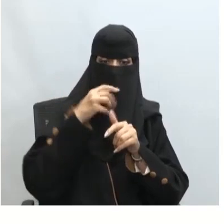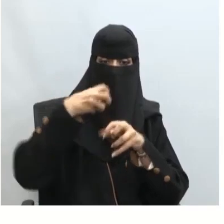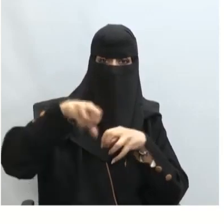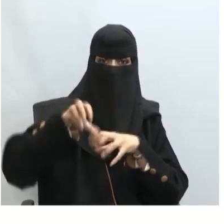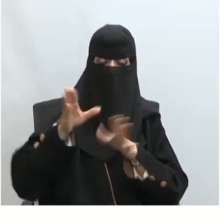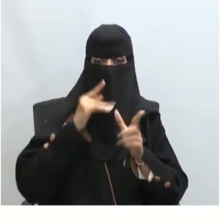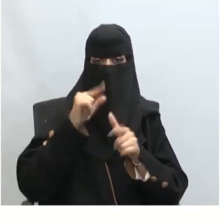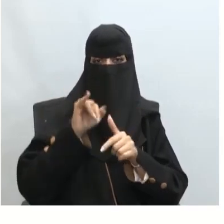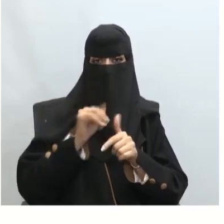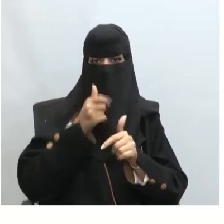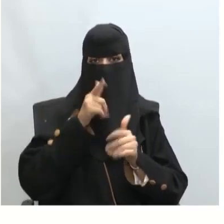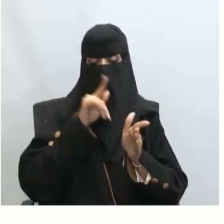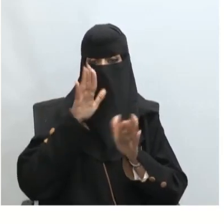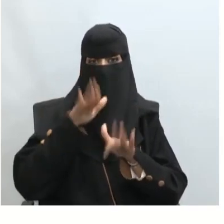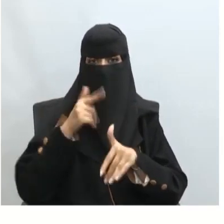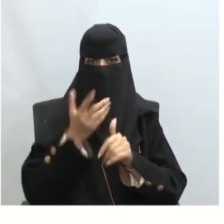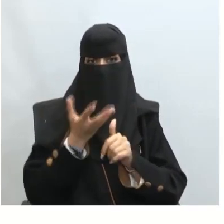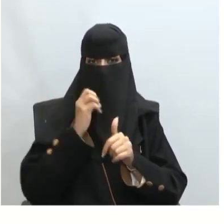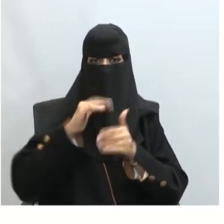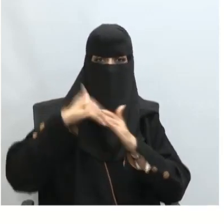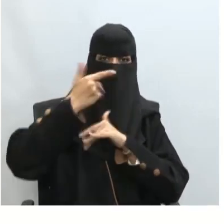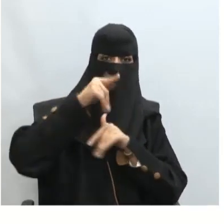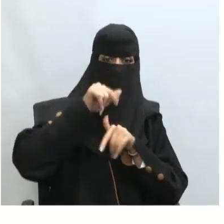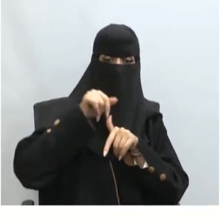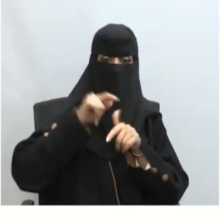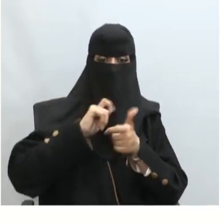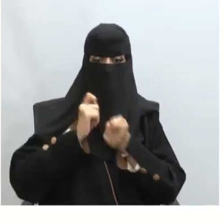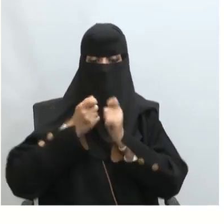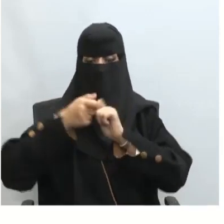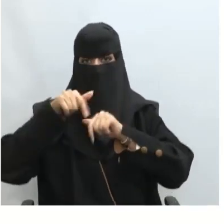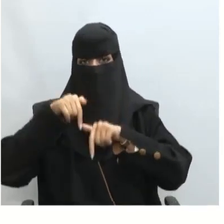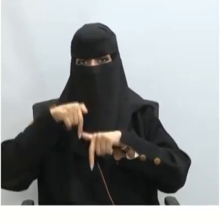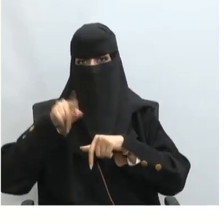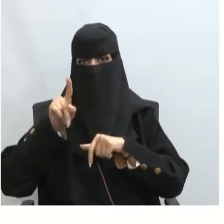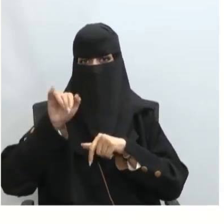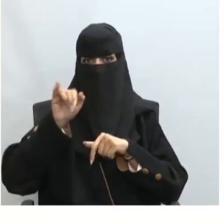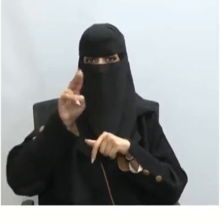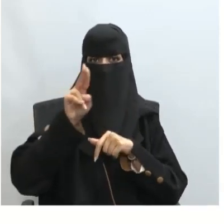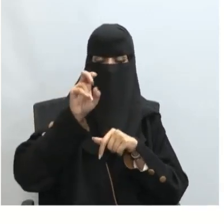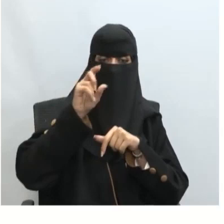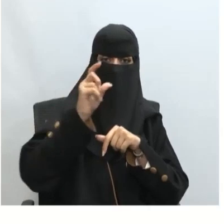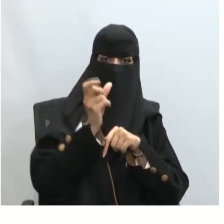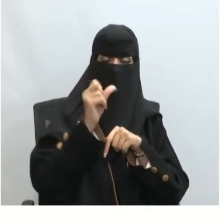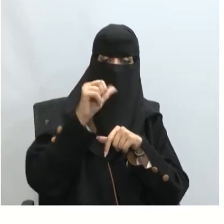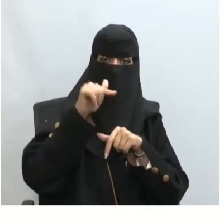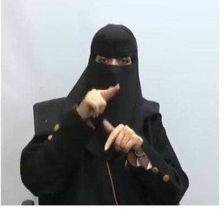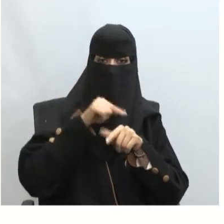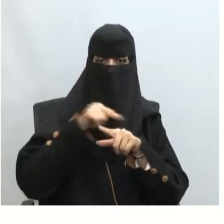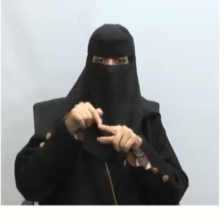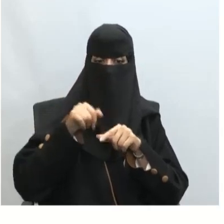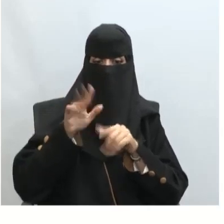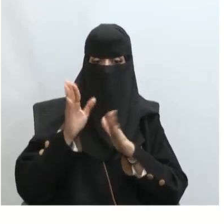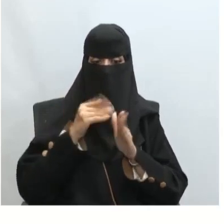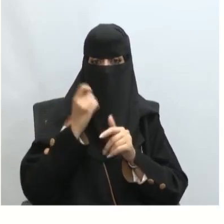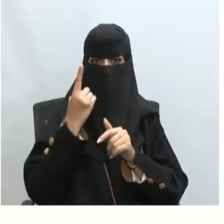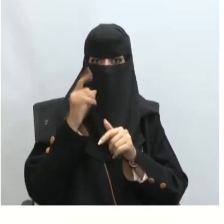جزيء ماء اذا سيعطيني بعد ذلك يتحول البيوتانول الى واحد